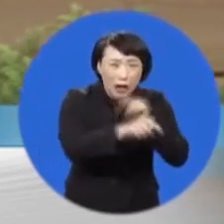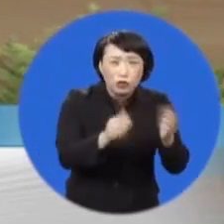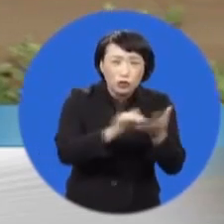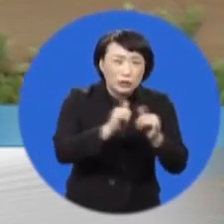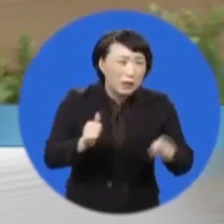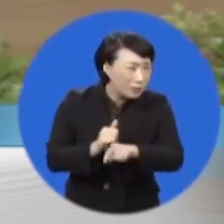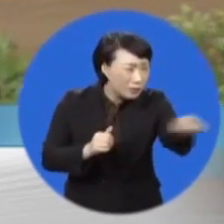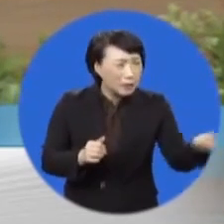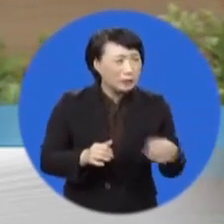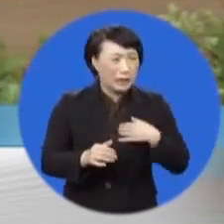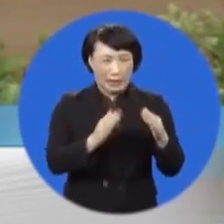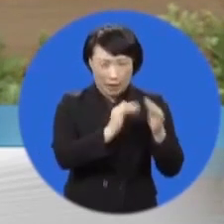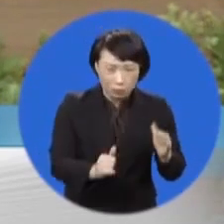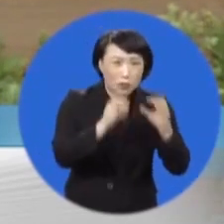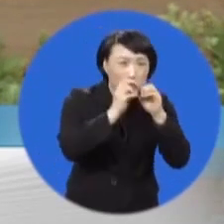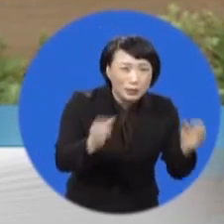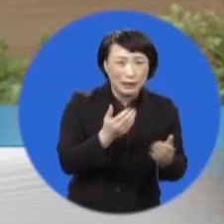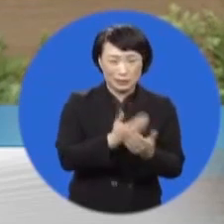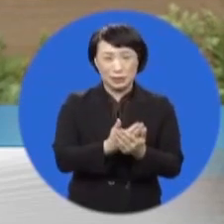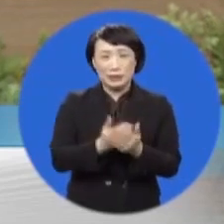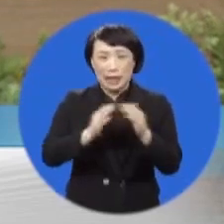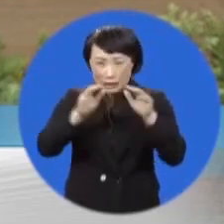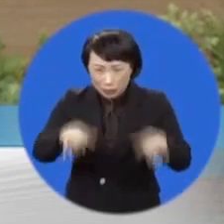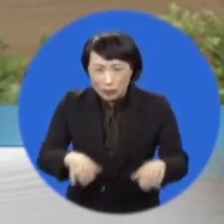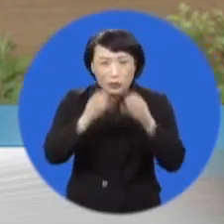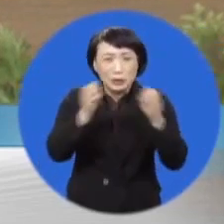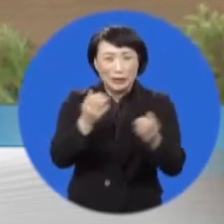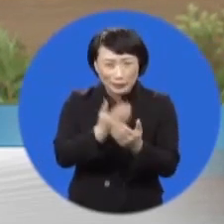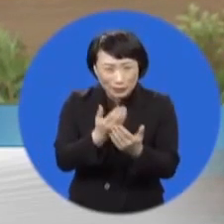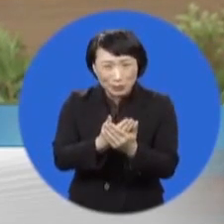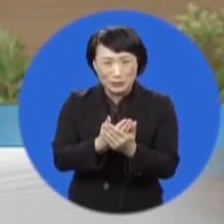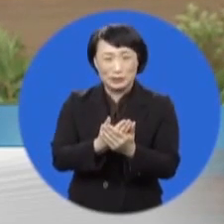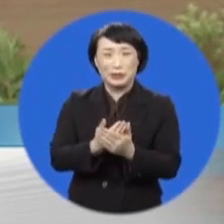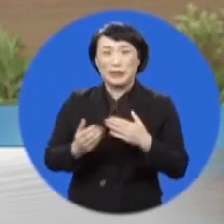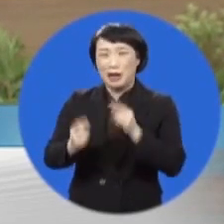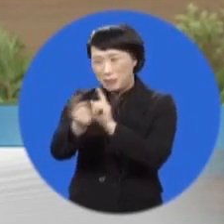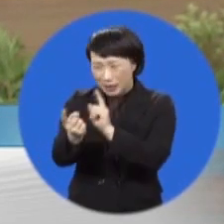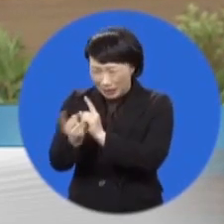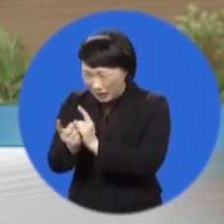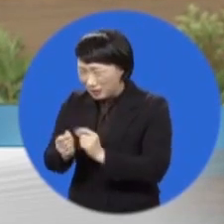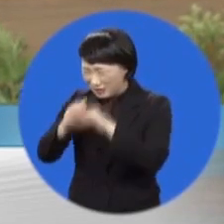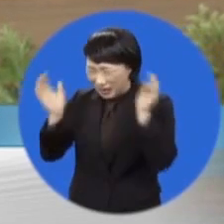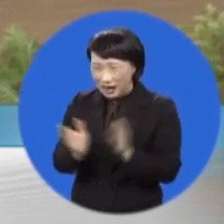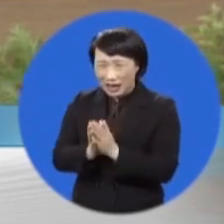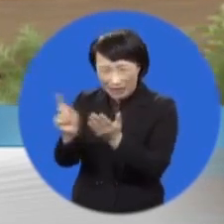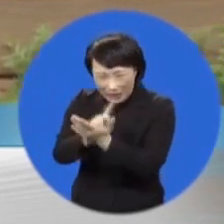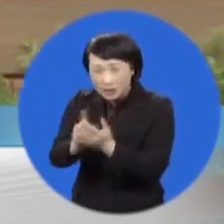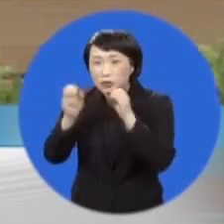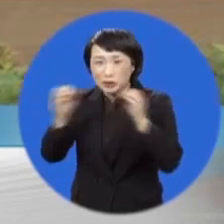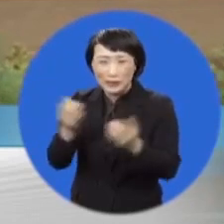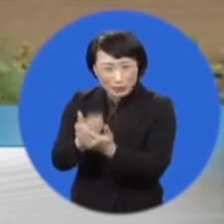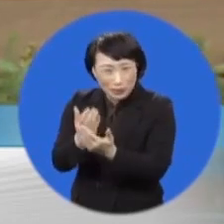향해서 때 그 쪽에게 충동 하게 하시고 헤이우드 이게 중동 아시겠지 왜 것만 남은 뭐 중 3명에 천도 하기 아주